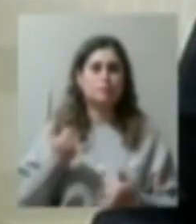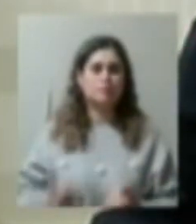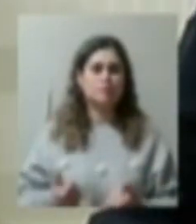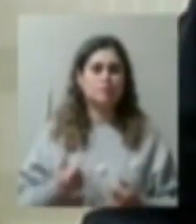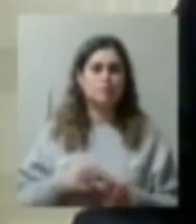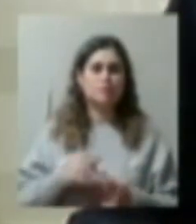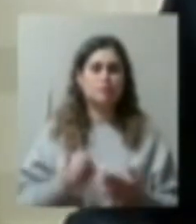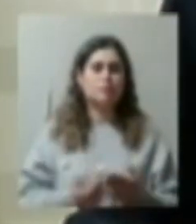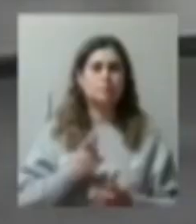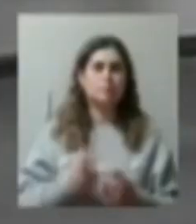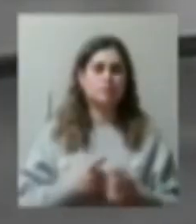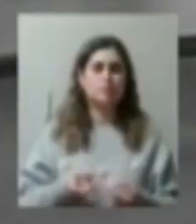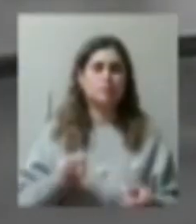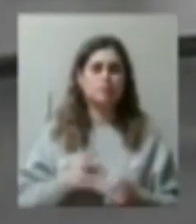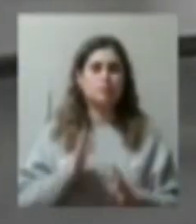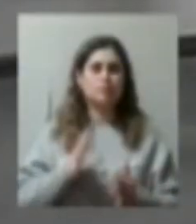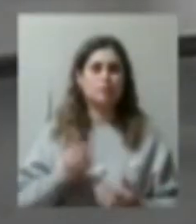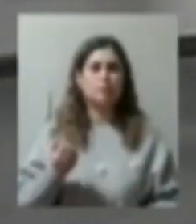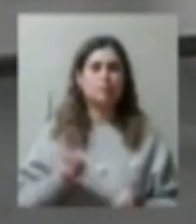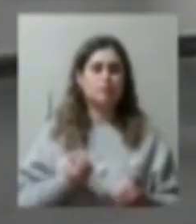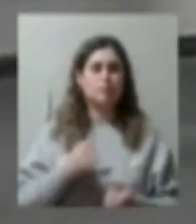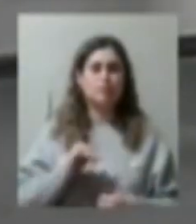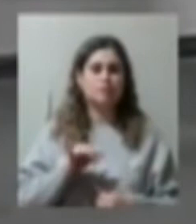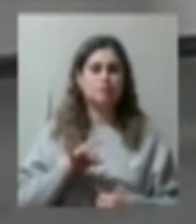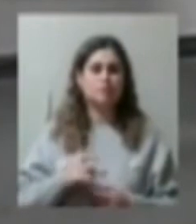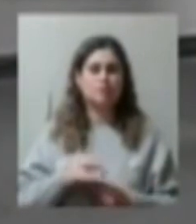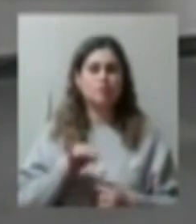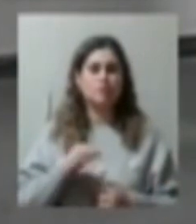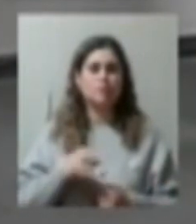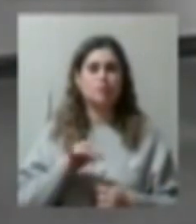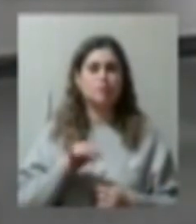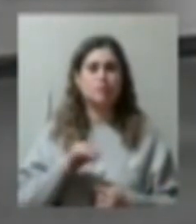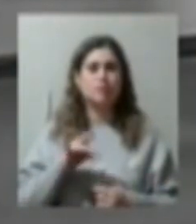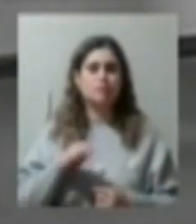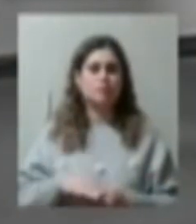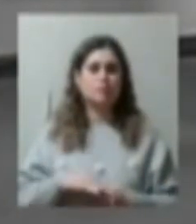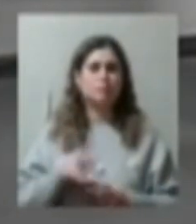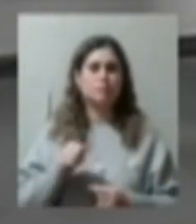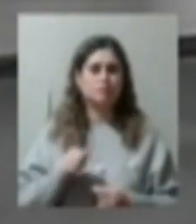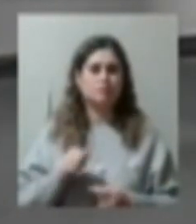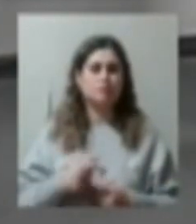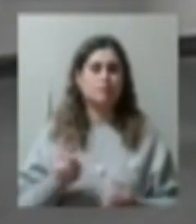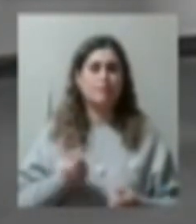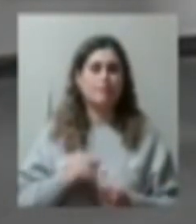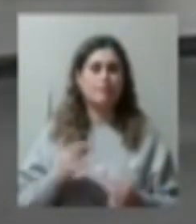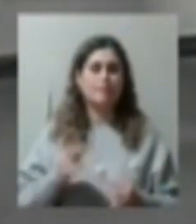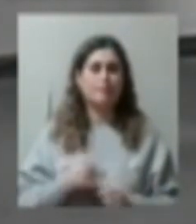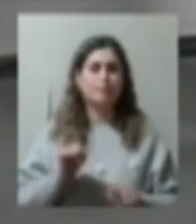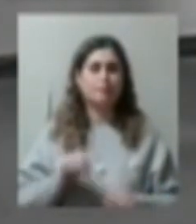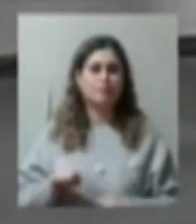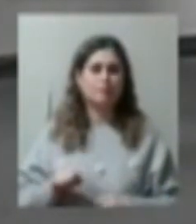новими змінами, залишаються лише водії, пасажири оперативних транспортних засобів та водії з обмеженими можливостями.